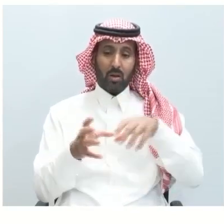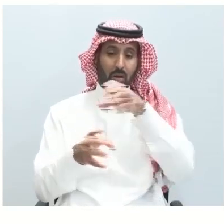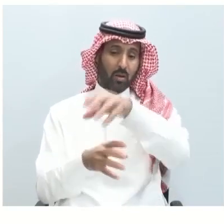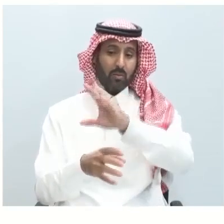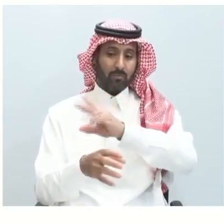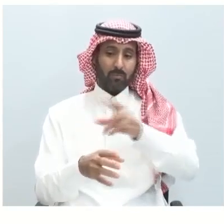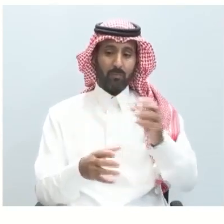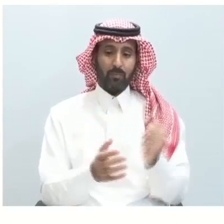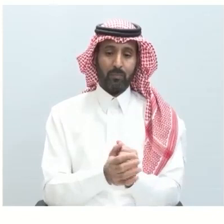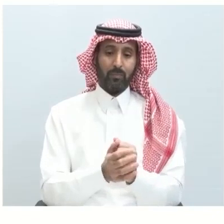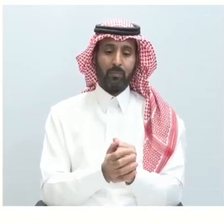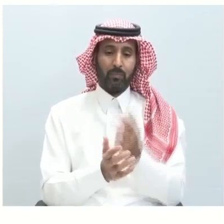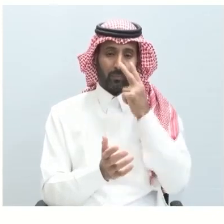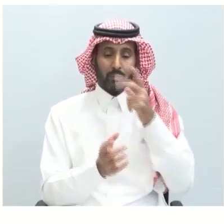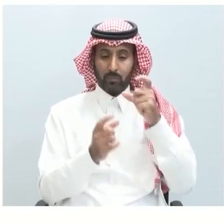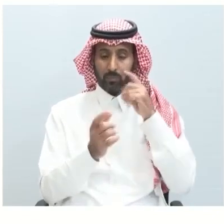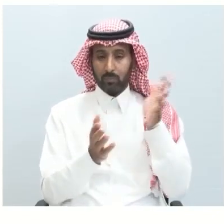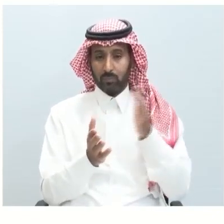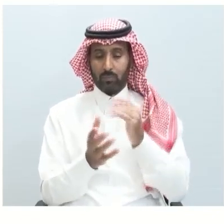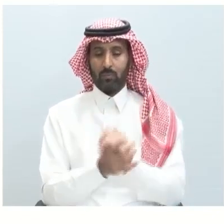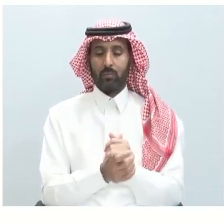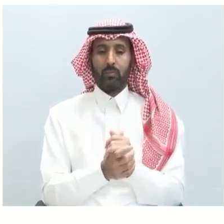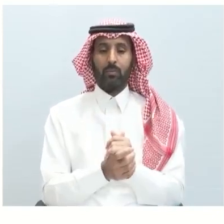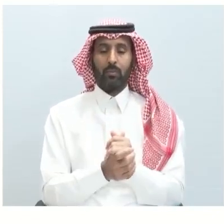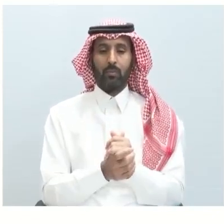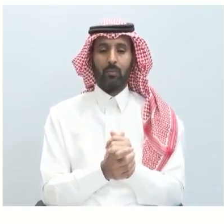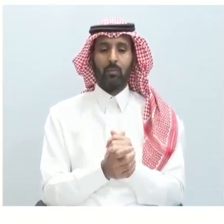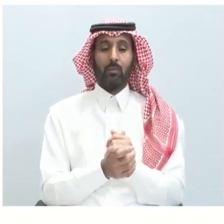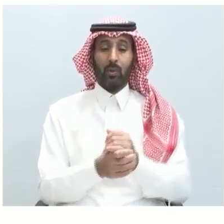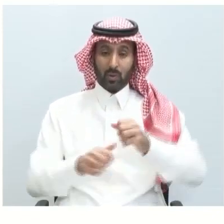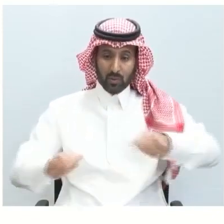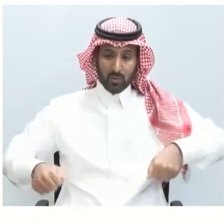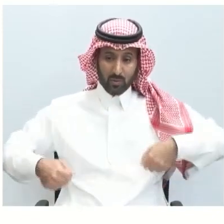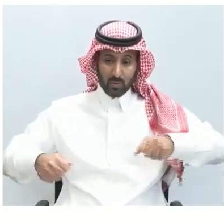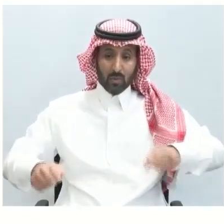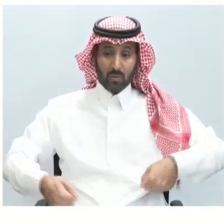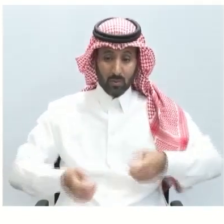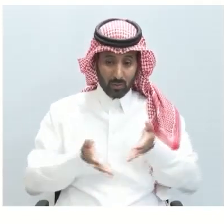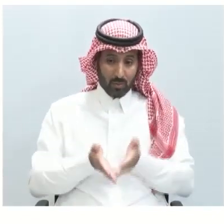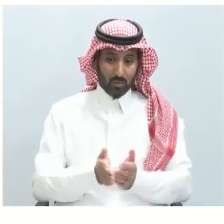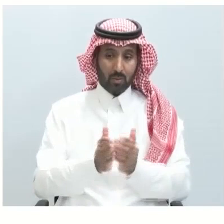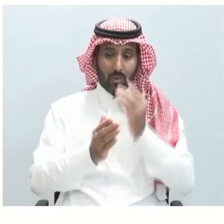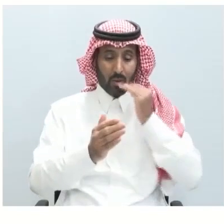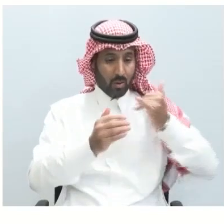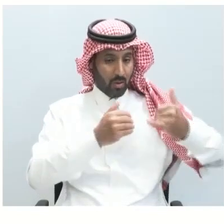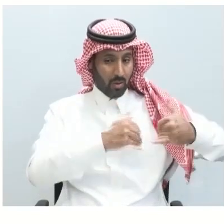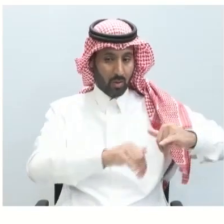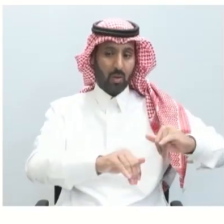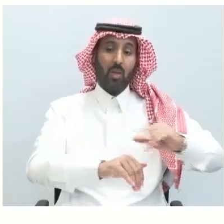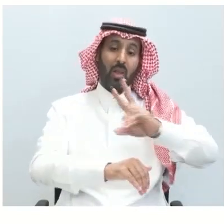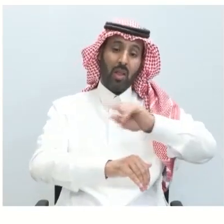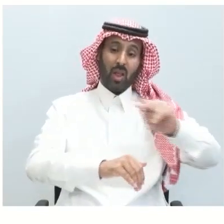في الدولتين انظر لمثال اخر يجدف شخص في قارب نحو احد طرفي النهر بالسرعه